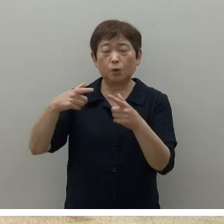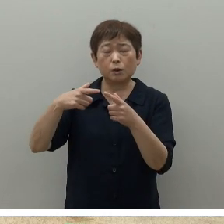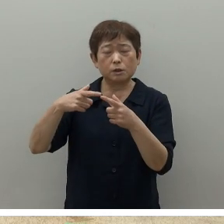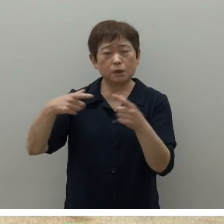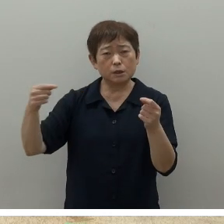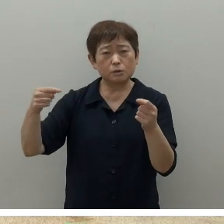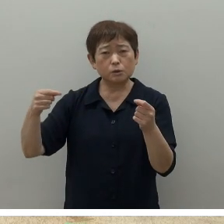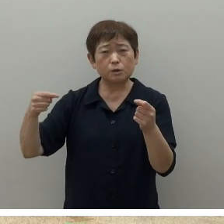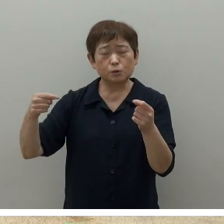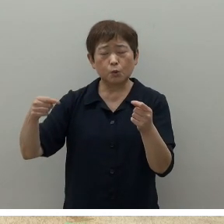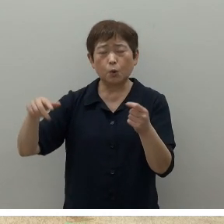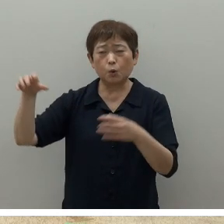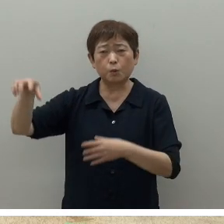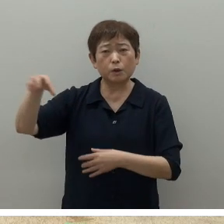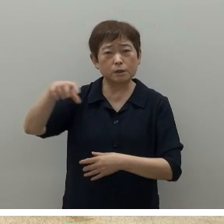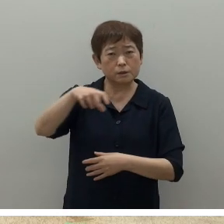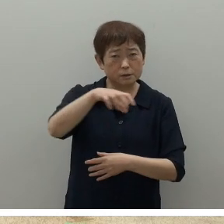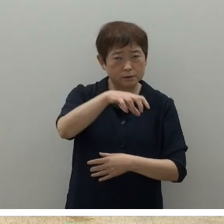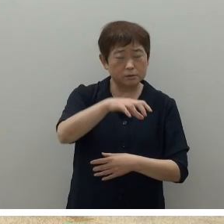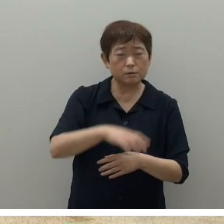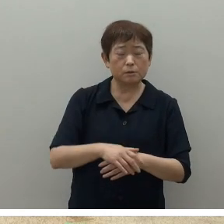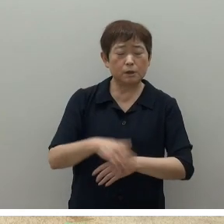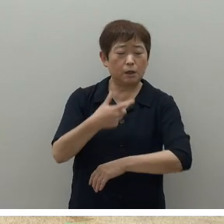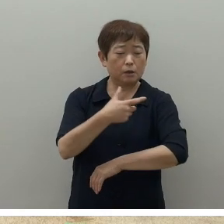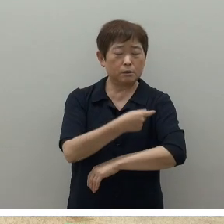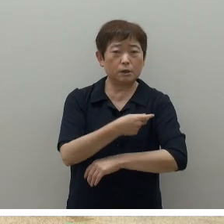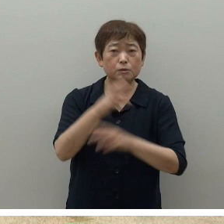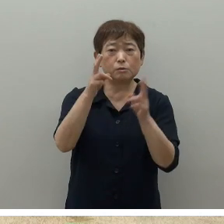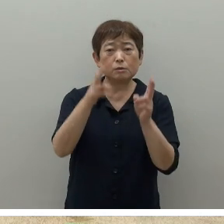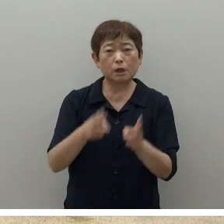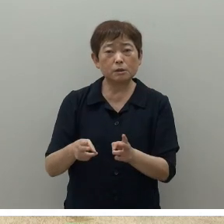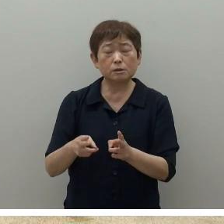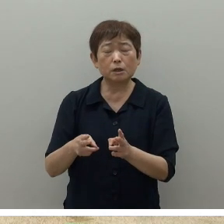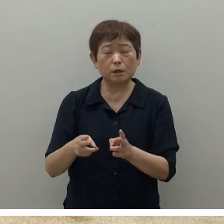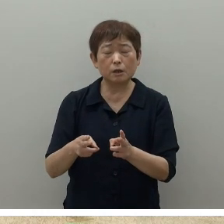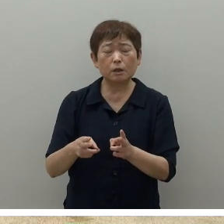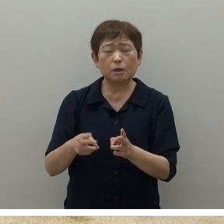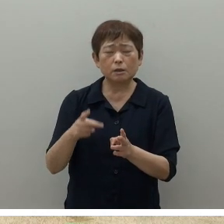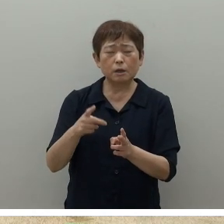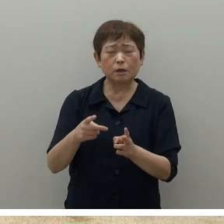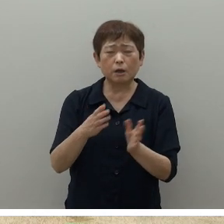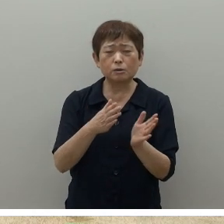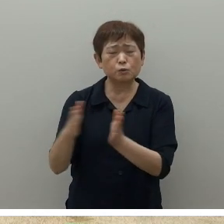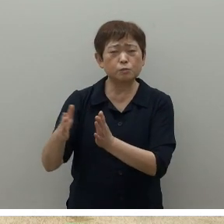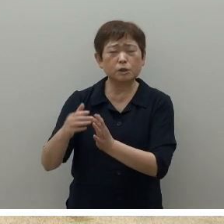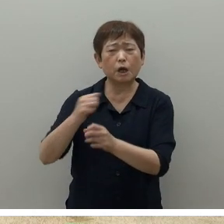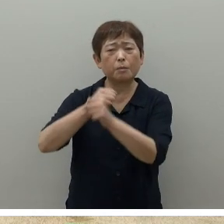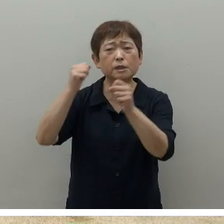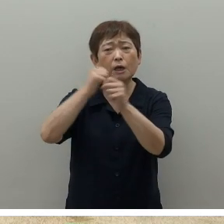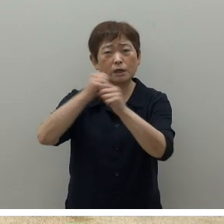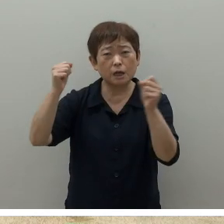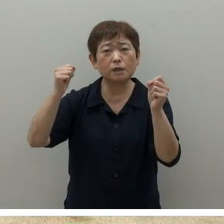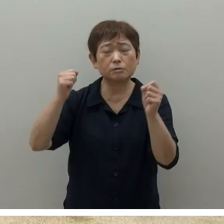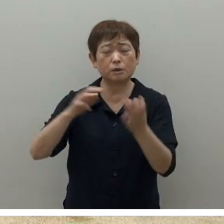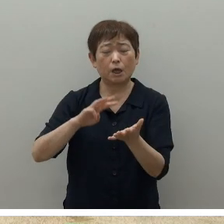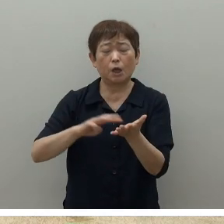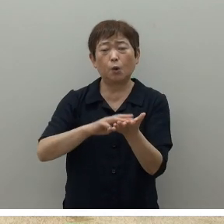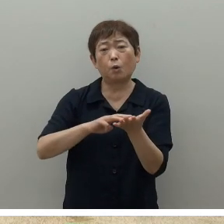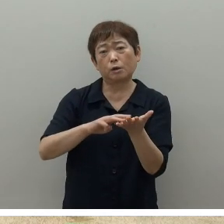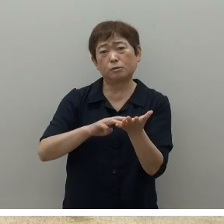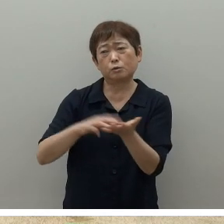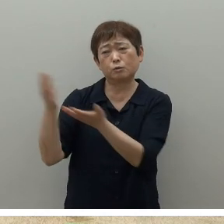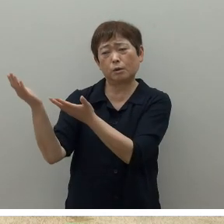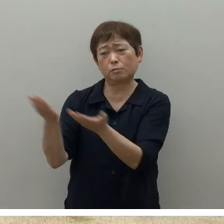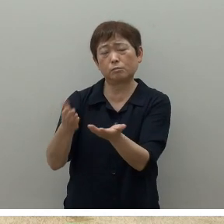で、接種体制が整わず、まあ、ワクチンはあったんだけれども接種体制が整わず